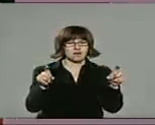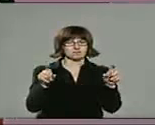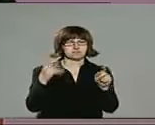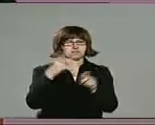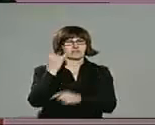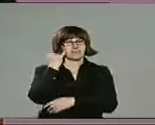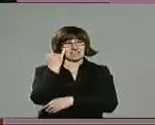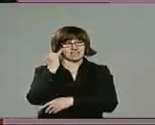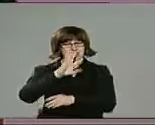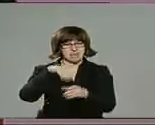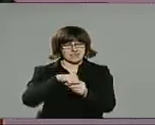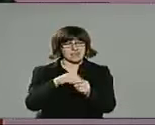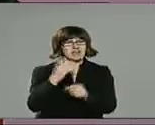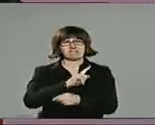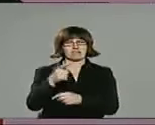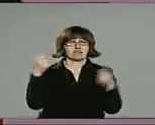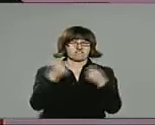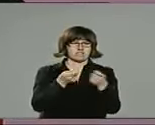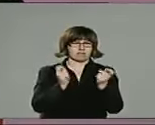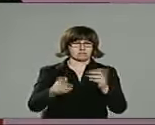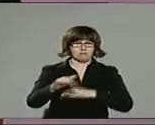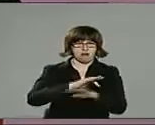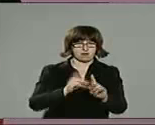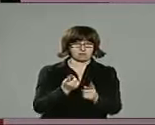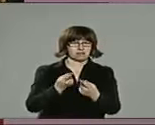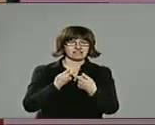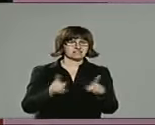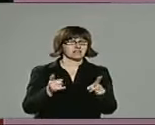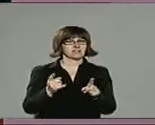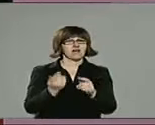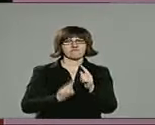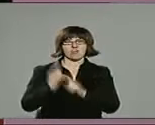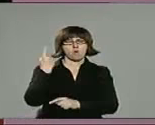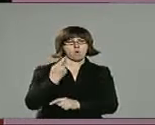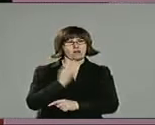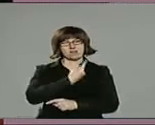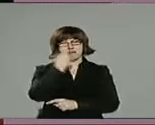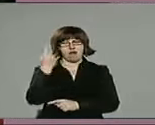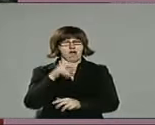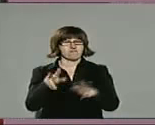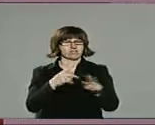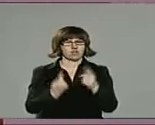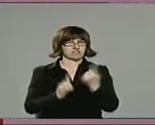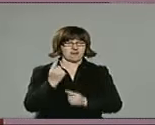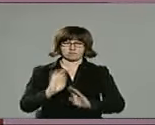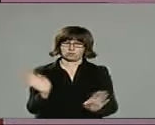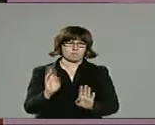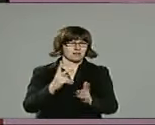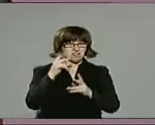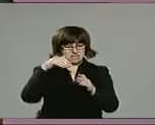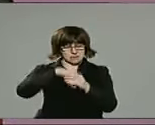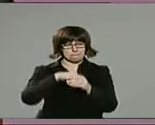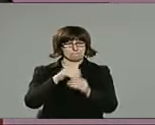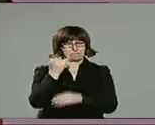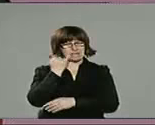Im Zentrum dieser Idee stehen nicht die Finanzmärkte, ja nicht mal die Höhe des jährlichen Wirtschaftswachstums, sondern im Zentrum dieser Idee steht